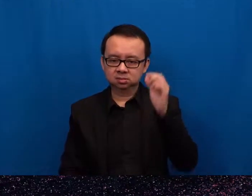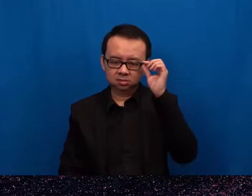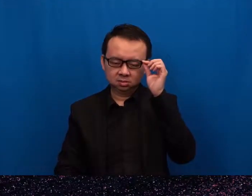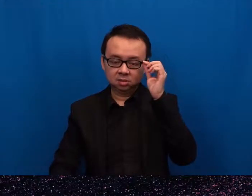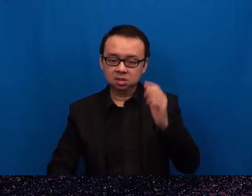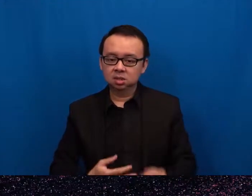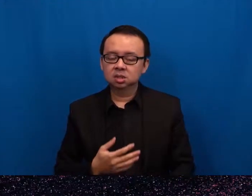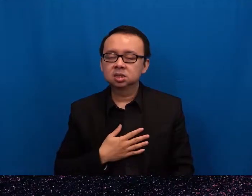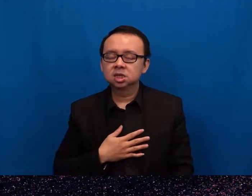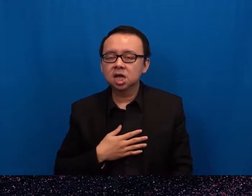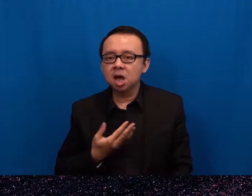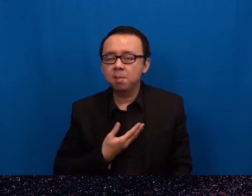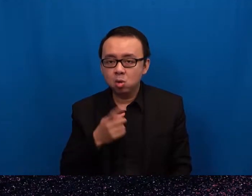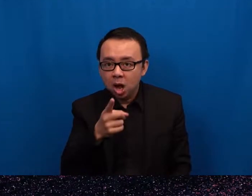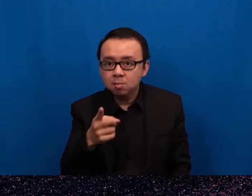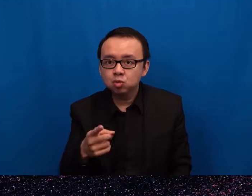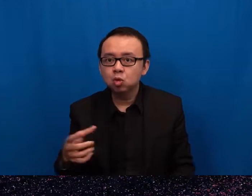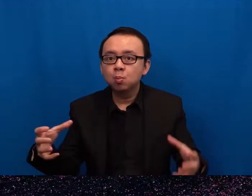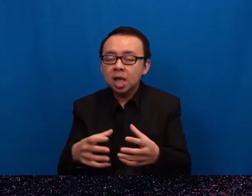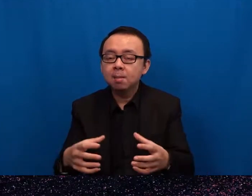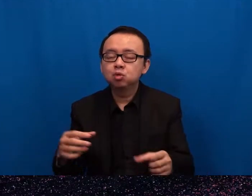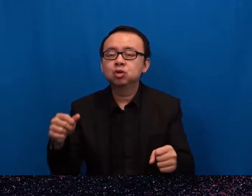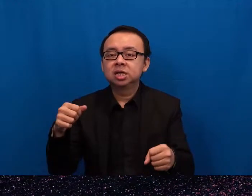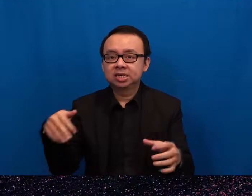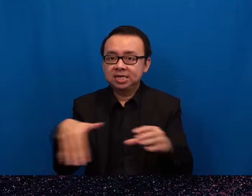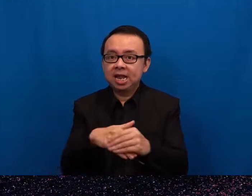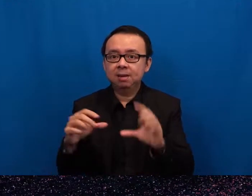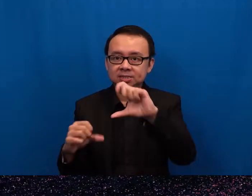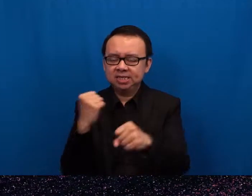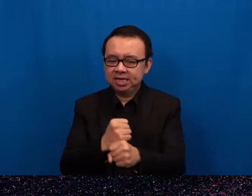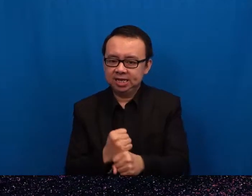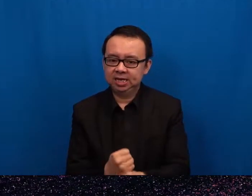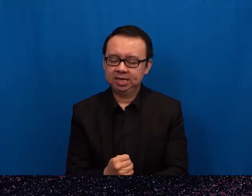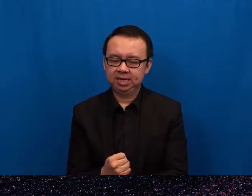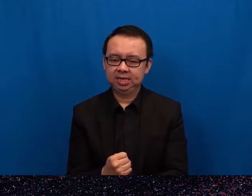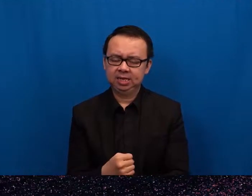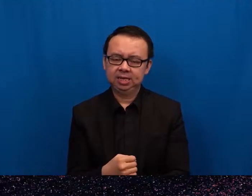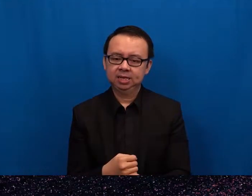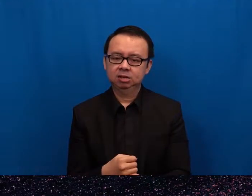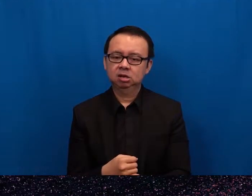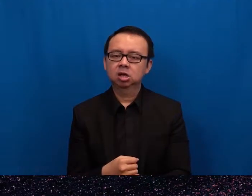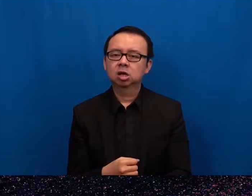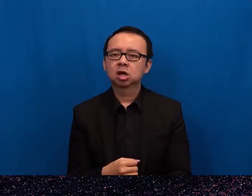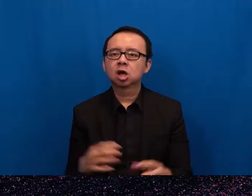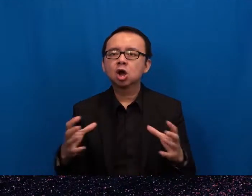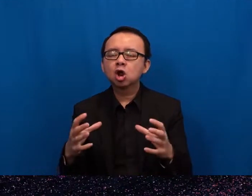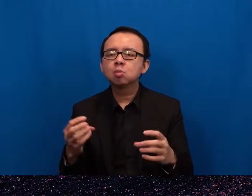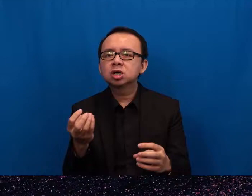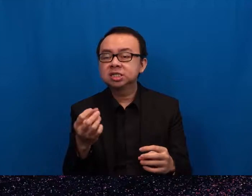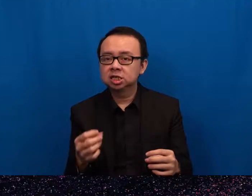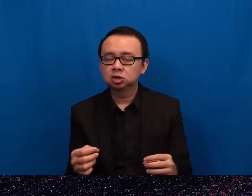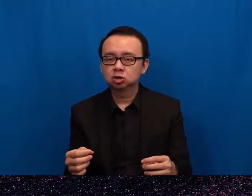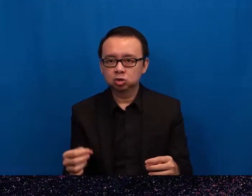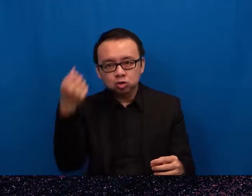Saya mau dorong setiap orang untuk bergabung dengan CG kami. Connect groups or cell groups. Kelompok kecil. Supaya Anda